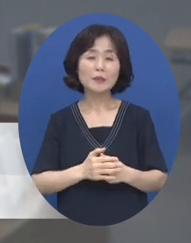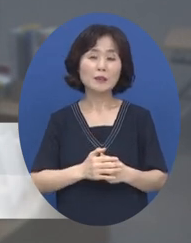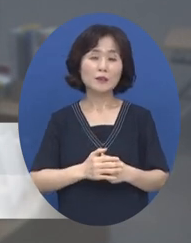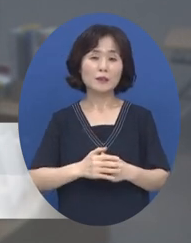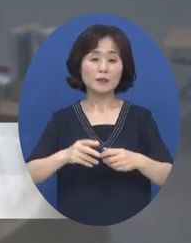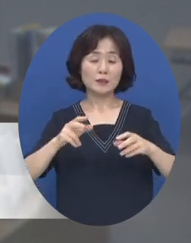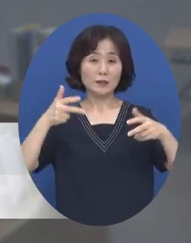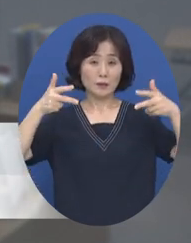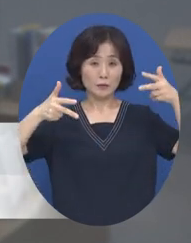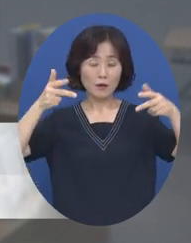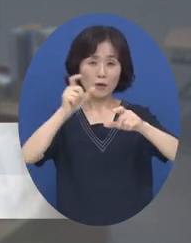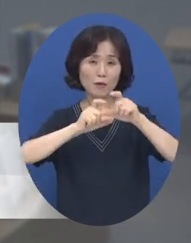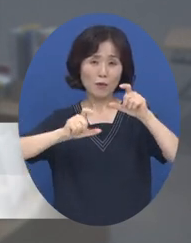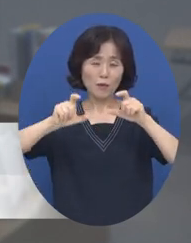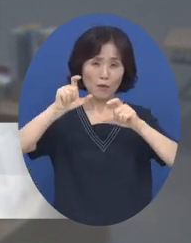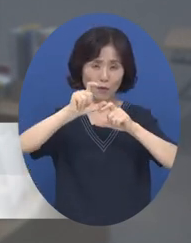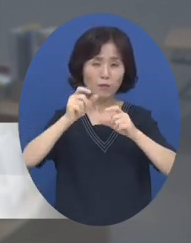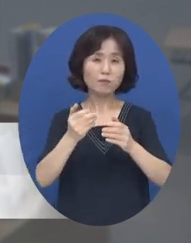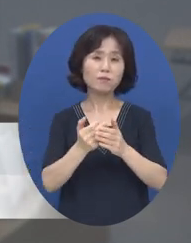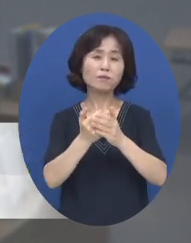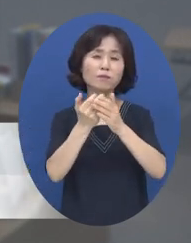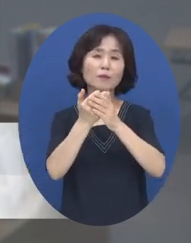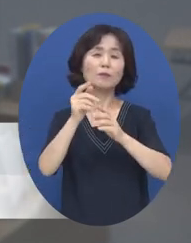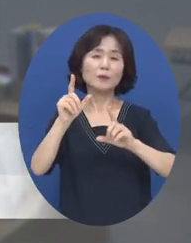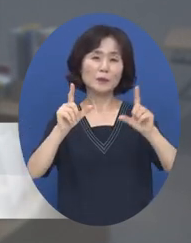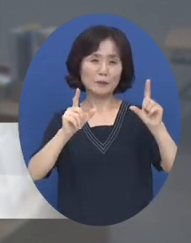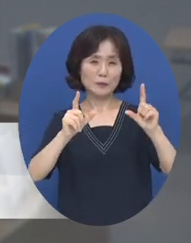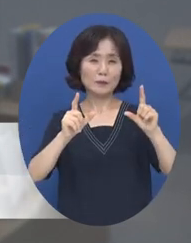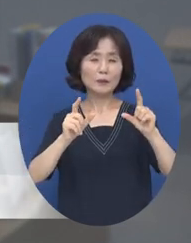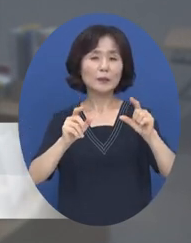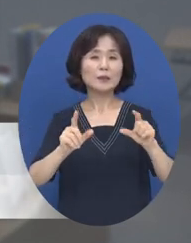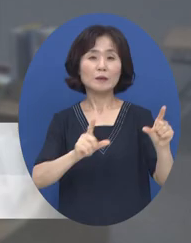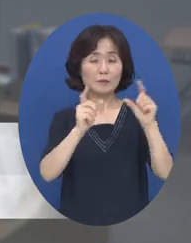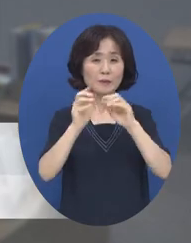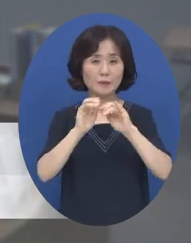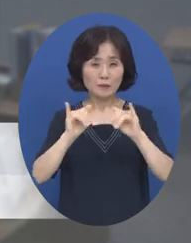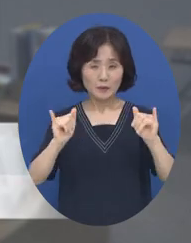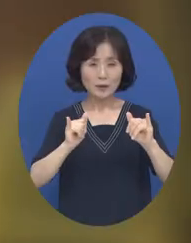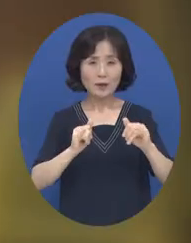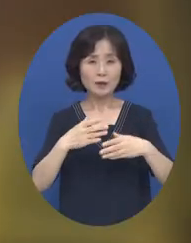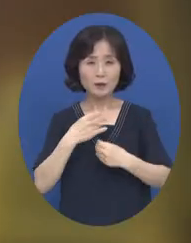보강된 모습으로 도민들의 안전지킴이 역할을 톡톡히 하고 있습니다.